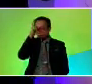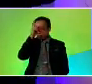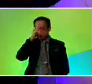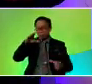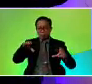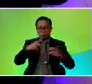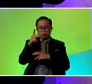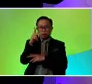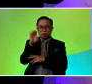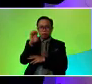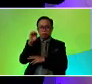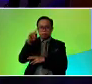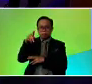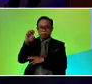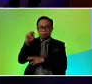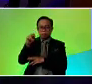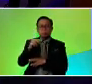tempe kemping